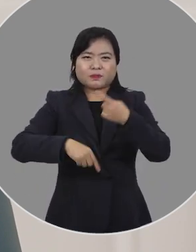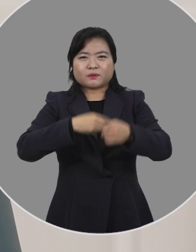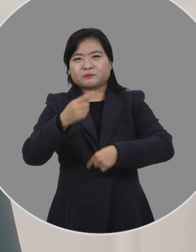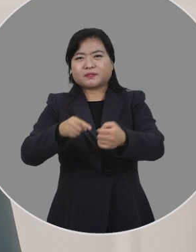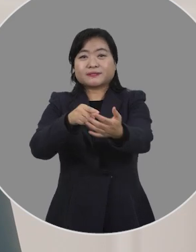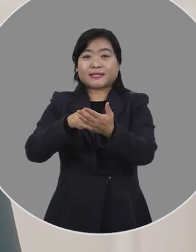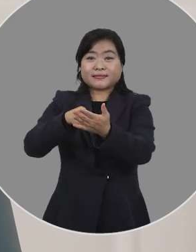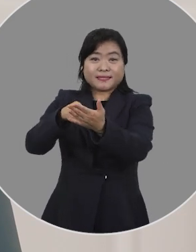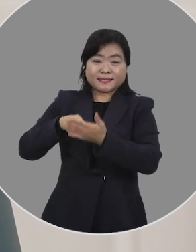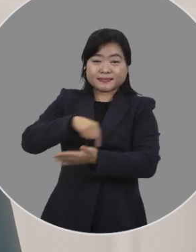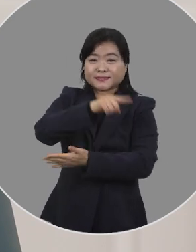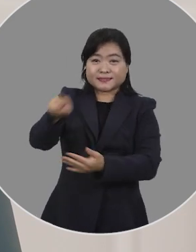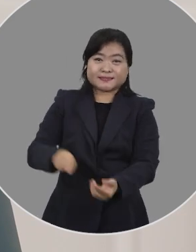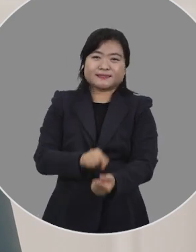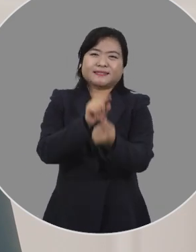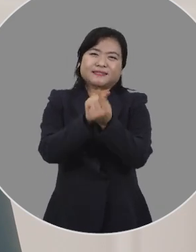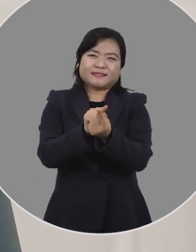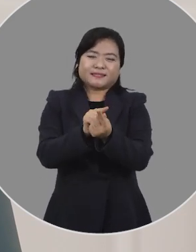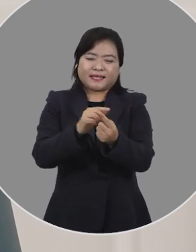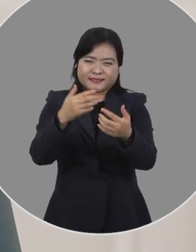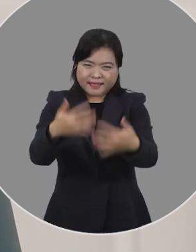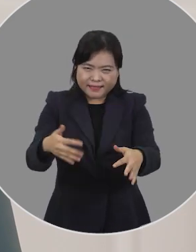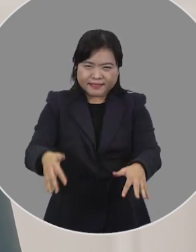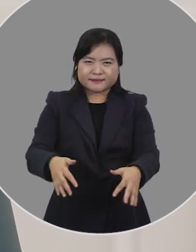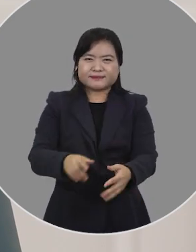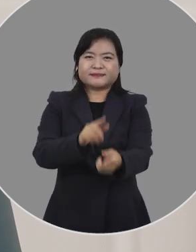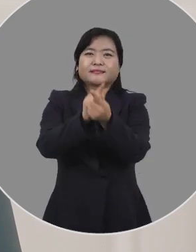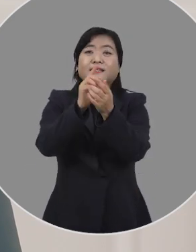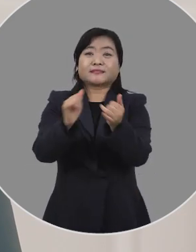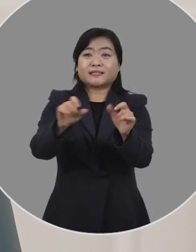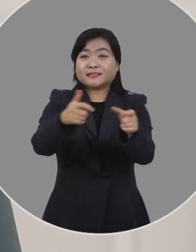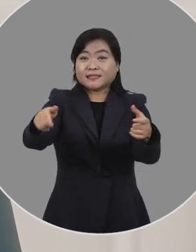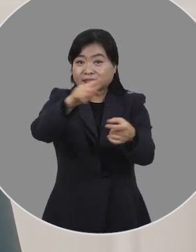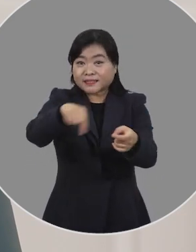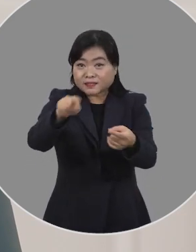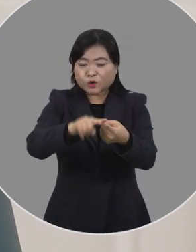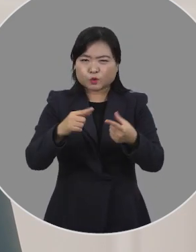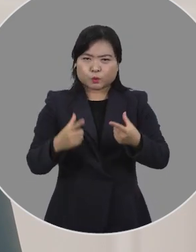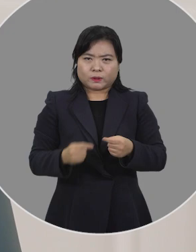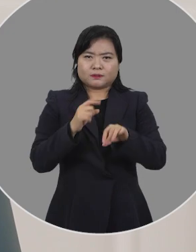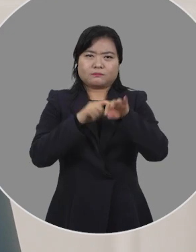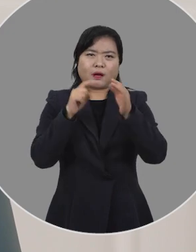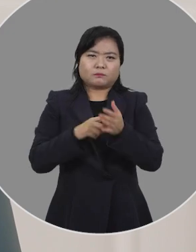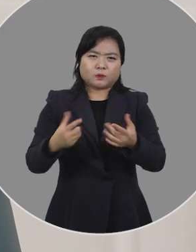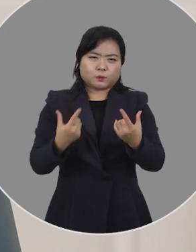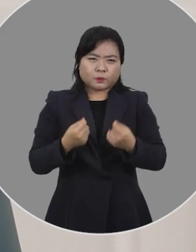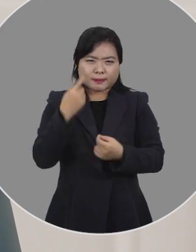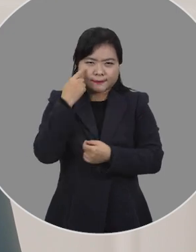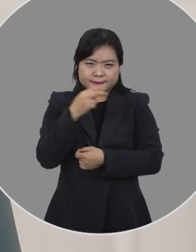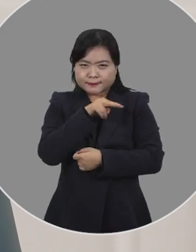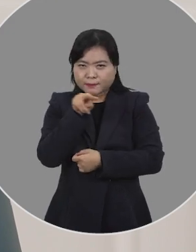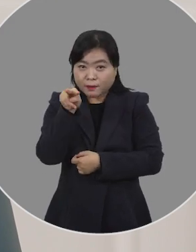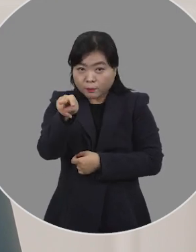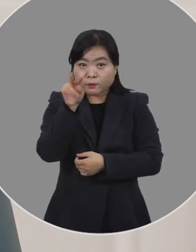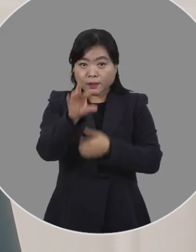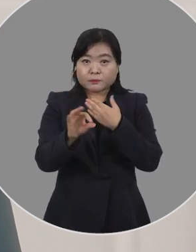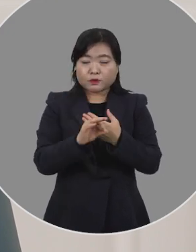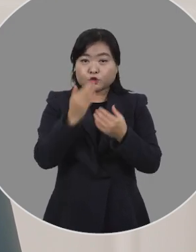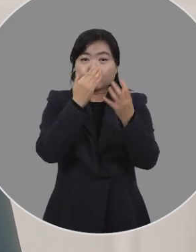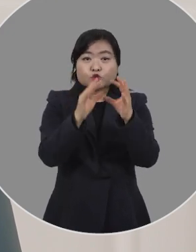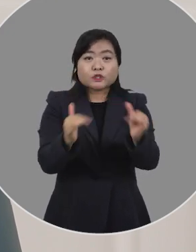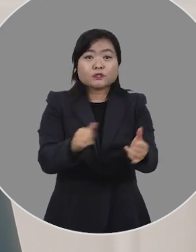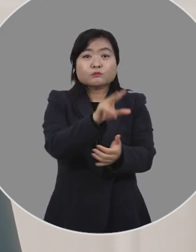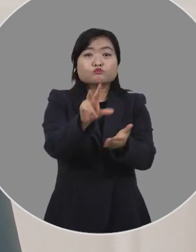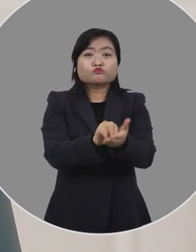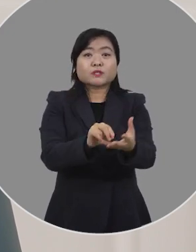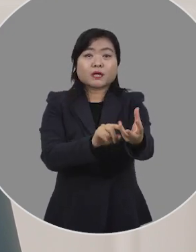나타나는 그런 그 대상을 똑같은 마음으로 똑같은 시각으로 바라본다면 유대인